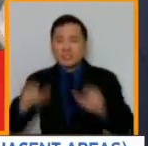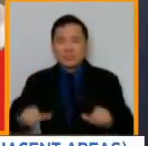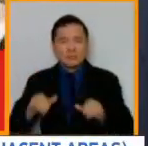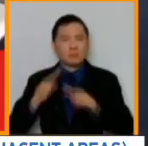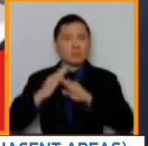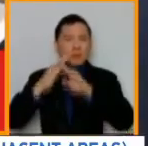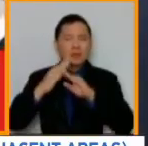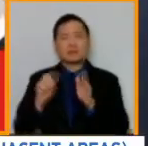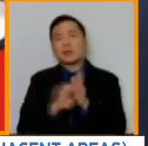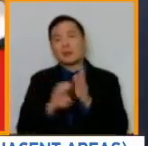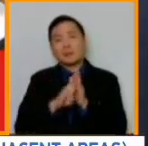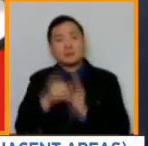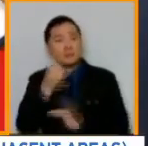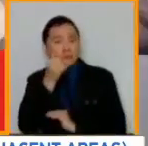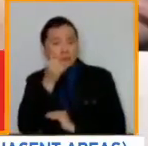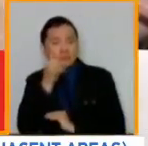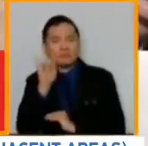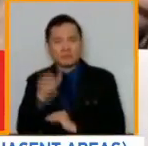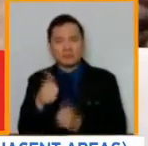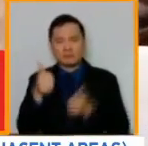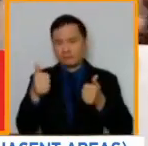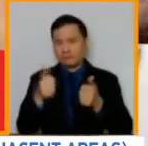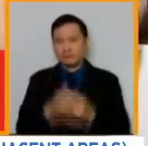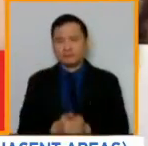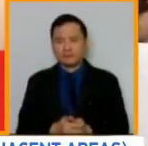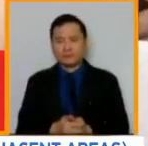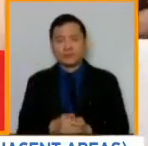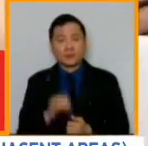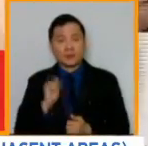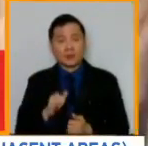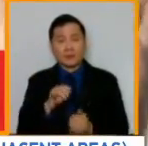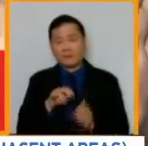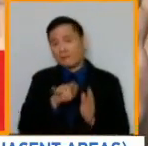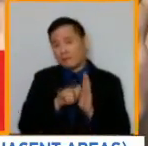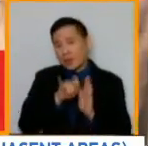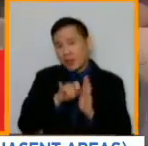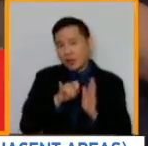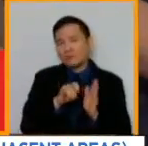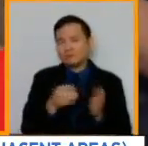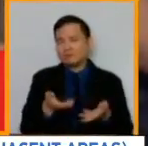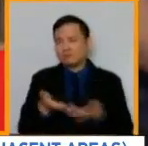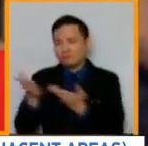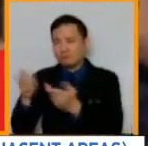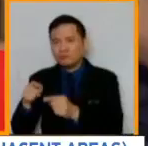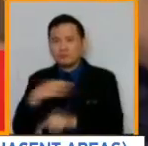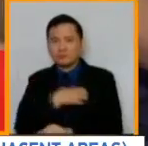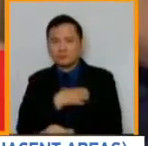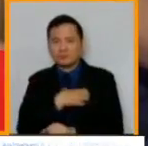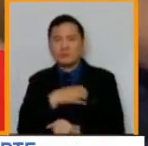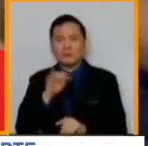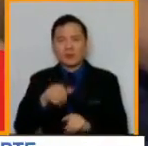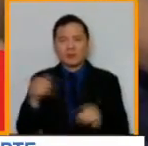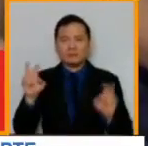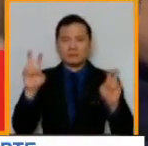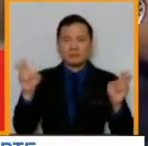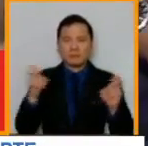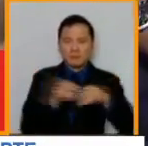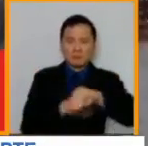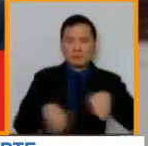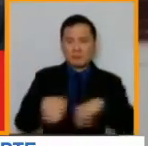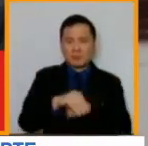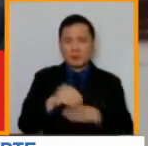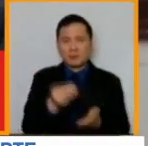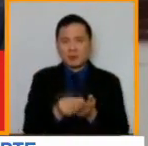Ipinakita namin sa pulisya ang kuha ng CCTV. Ang ganitong modus, sinatawag daw na palit pera. Iniimbestiga na raw nila ang nangyaring